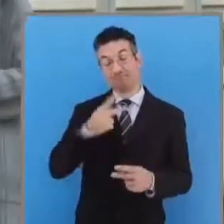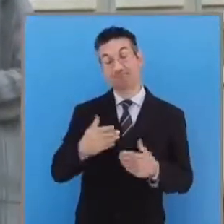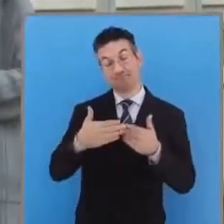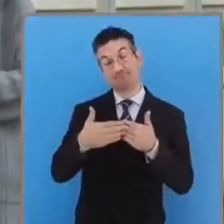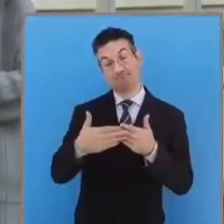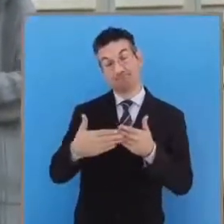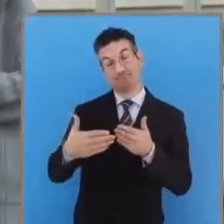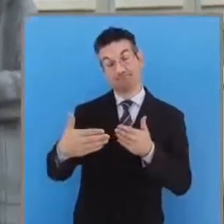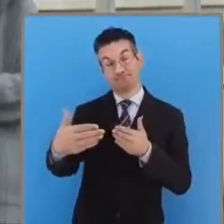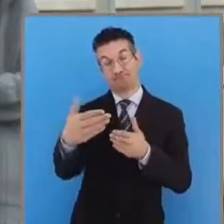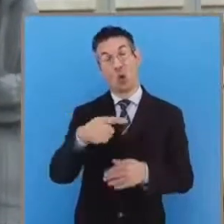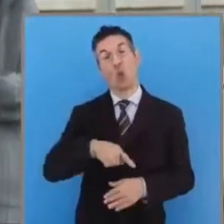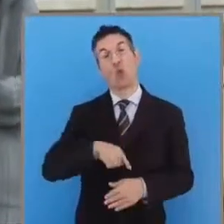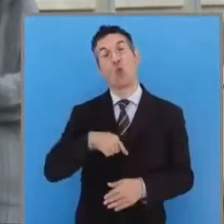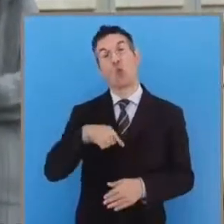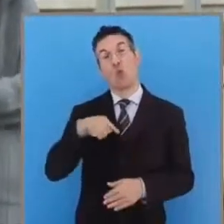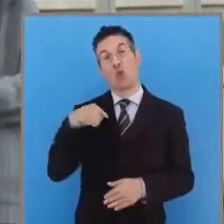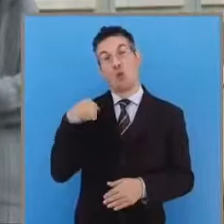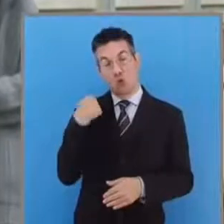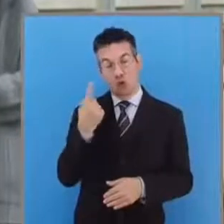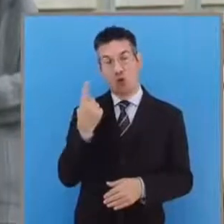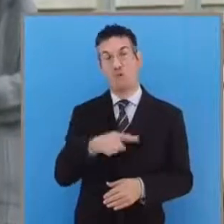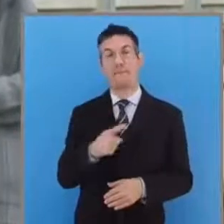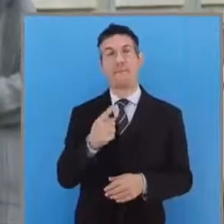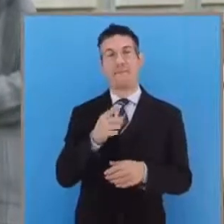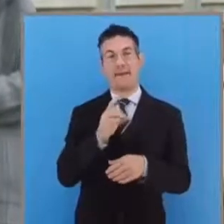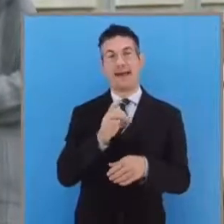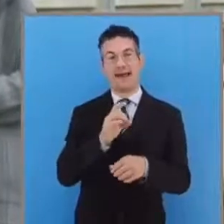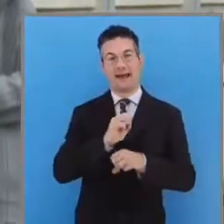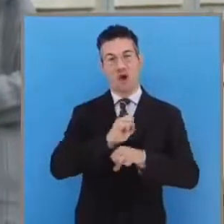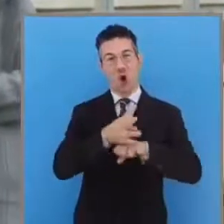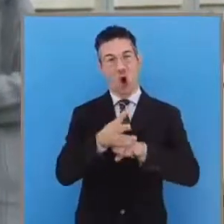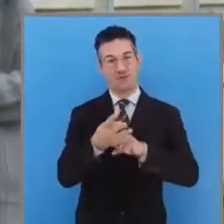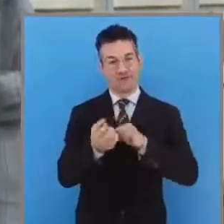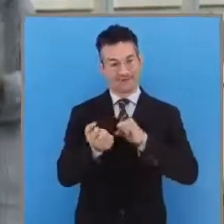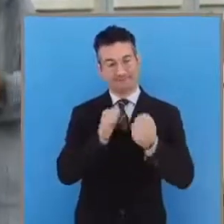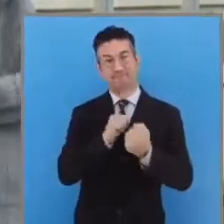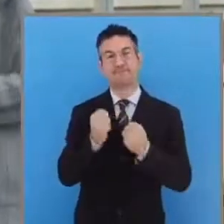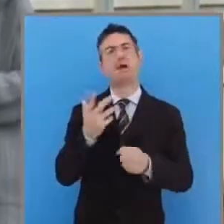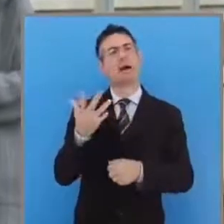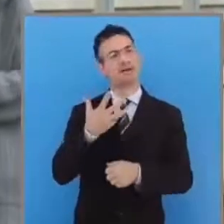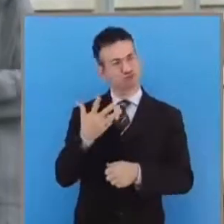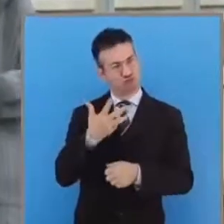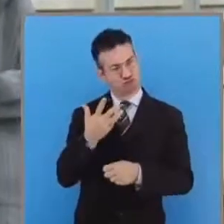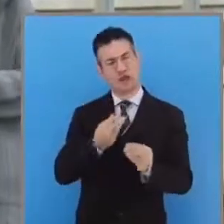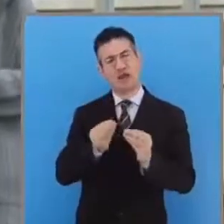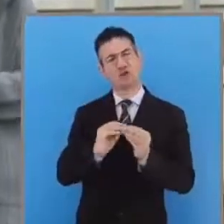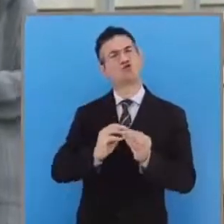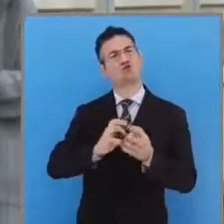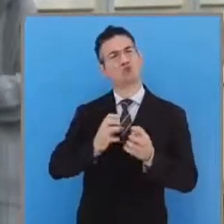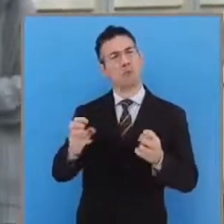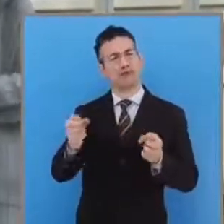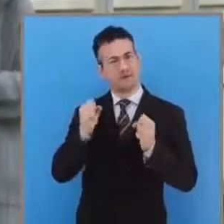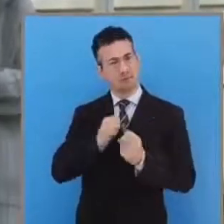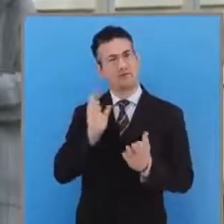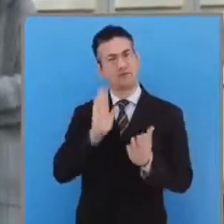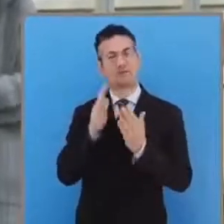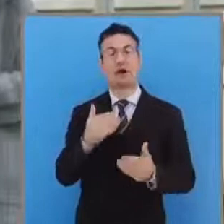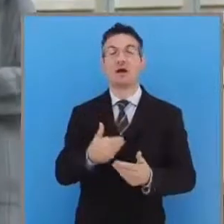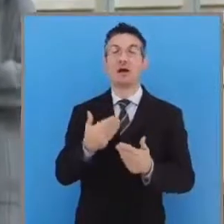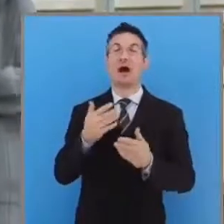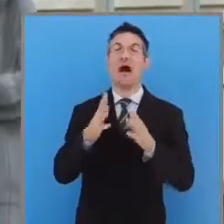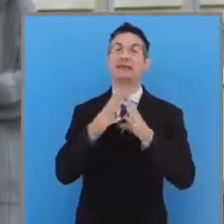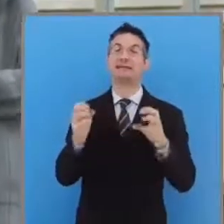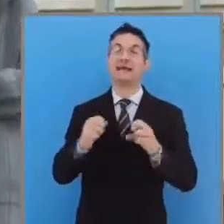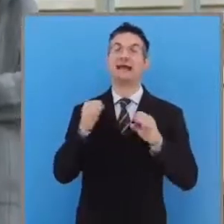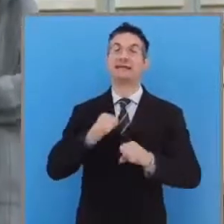ancora, però abbiamo sempre più strumenti per poterla affrontare. Devo assolutamente come azienda sanitaria ringraziare la nostra